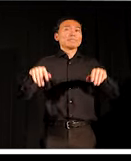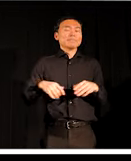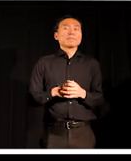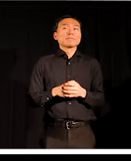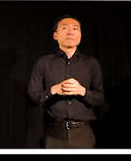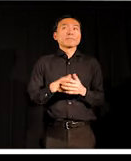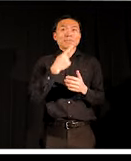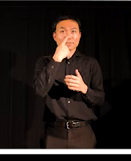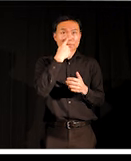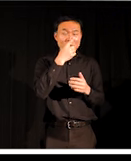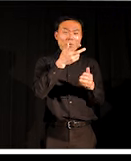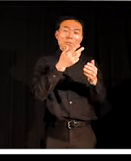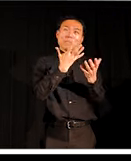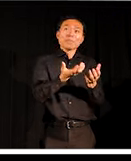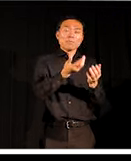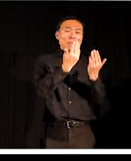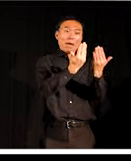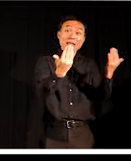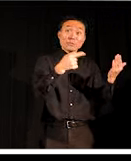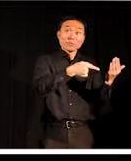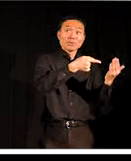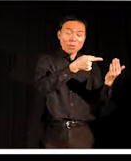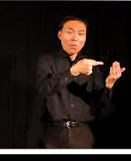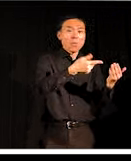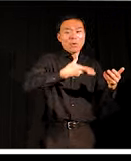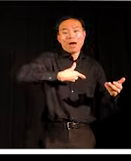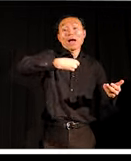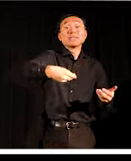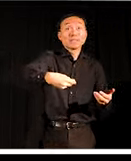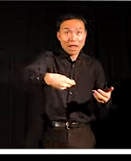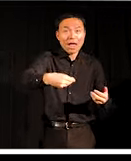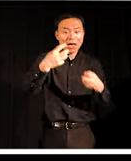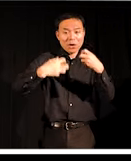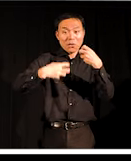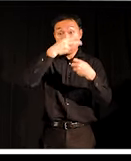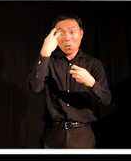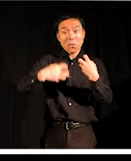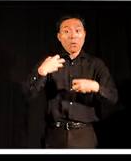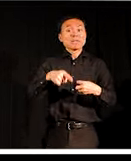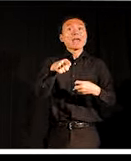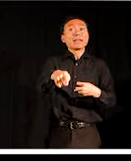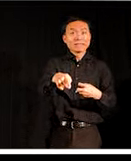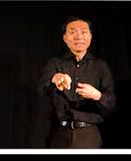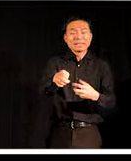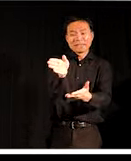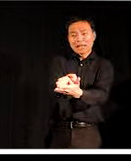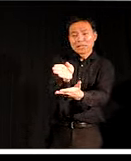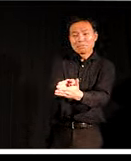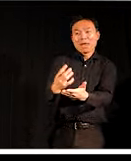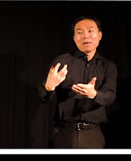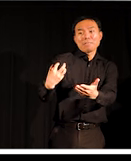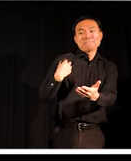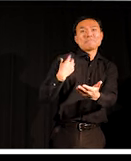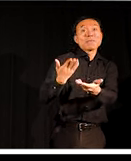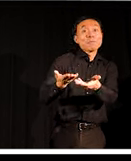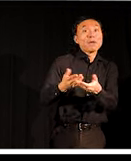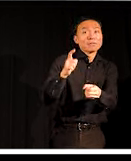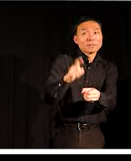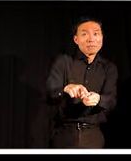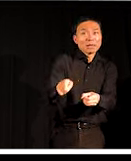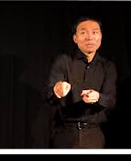の貸出しパネルを使ってえ高校生に同じ生徒たちにえガイドをしてもらうようになるための